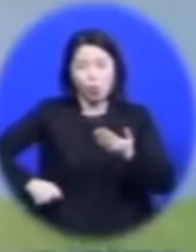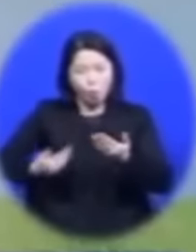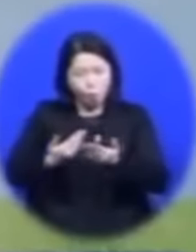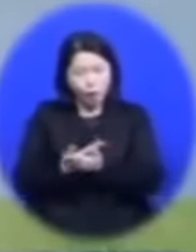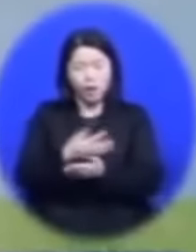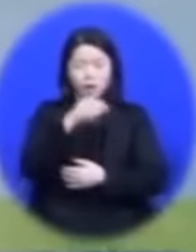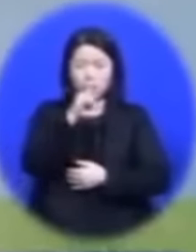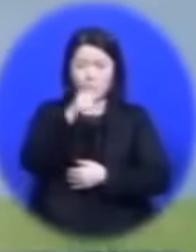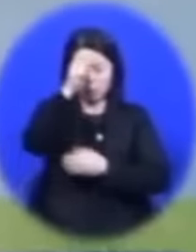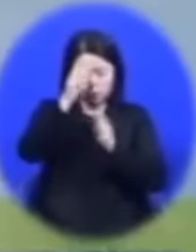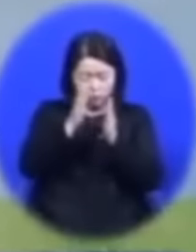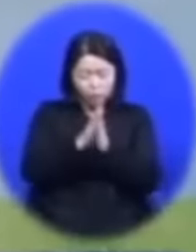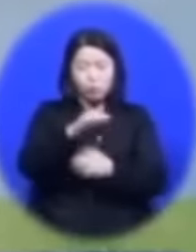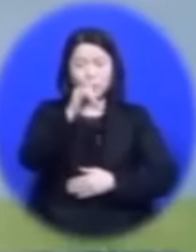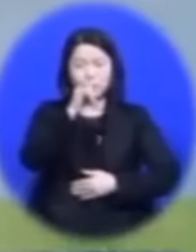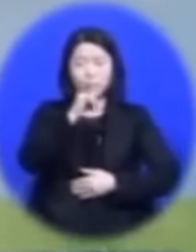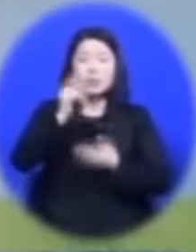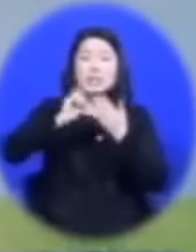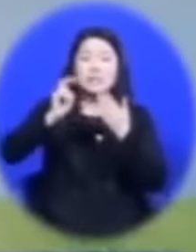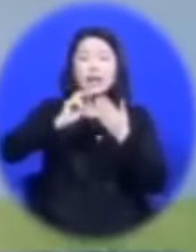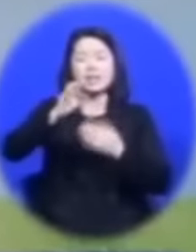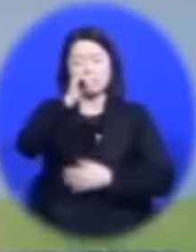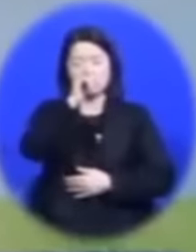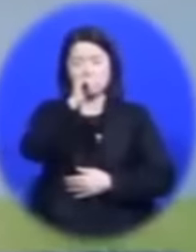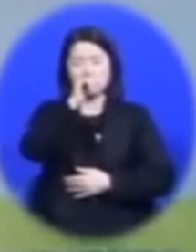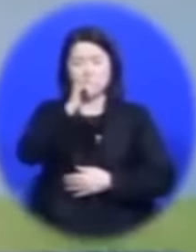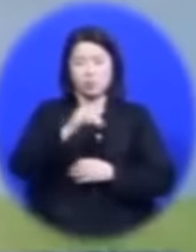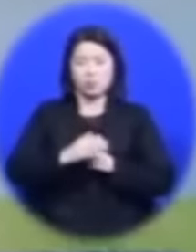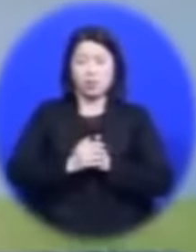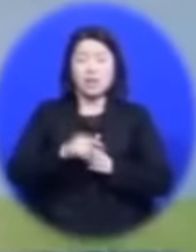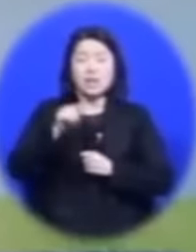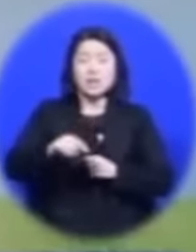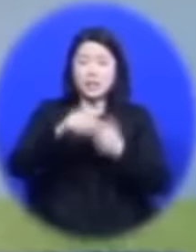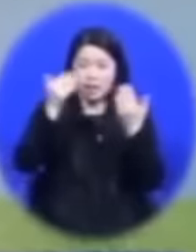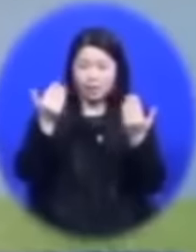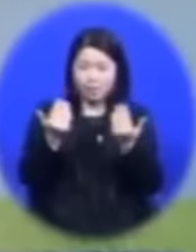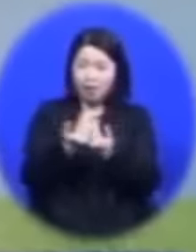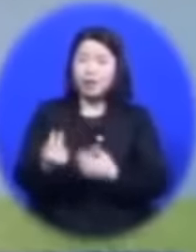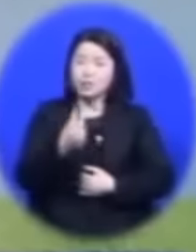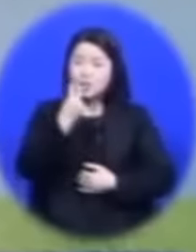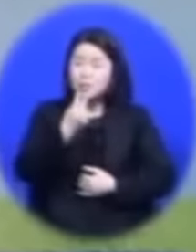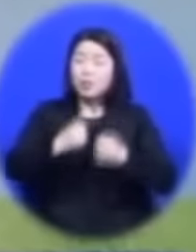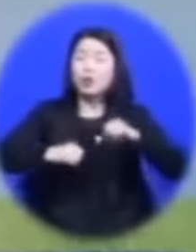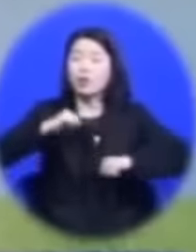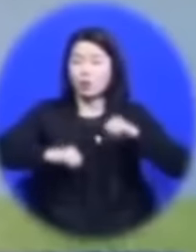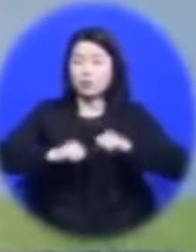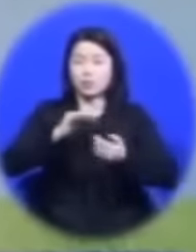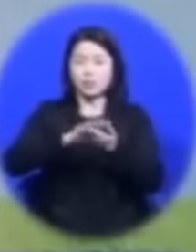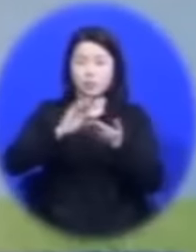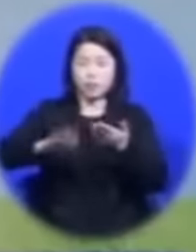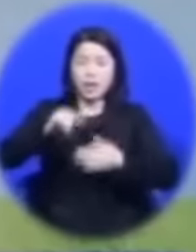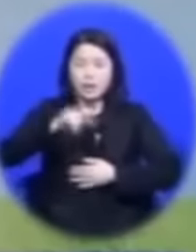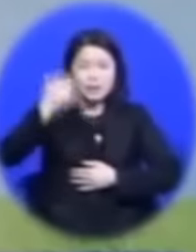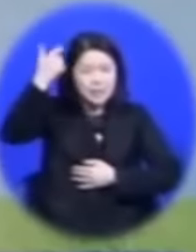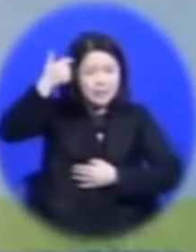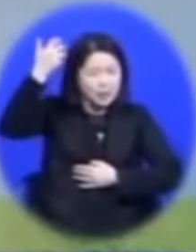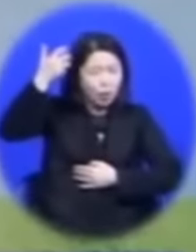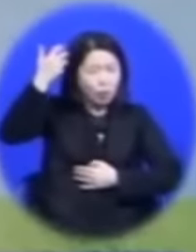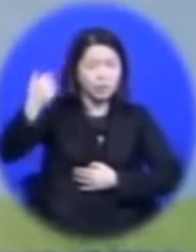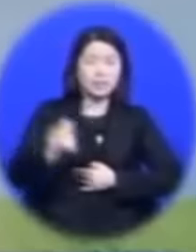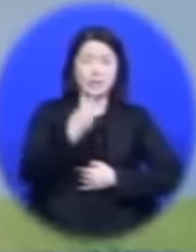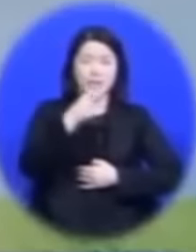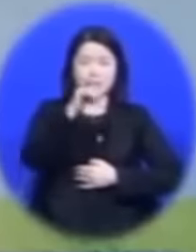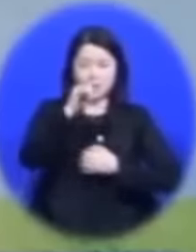있고 기도가 있고 찬양이 있습니다. 이게 다 생명의 역사입니다. 그 영혼이 살아있기